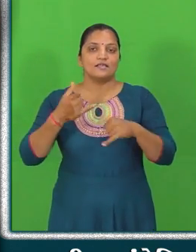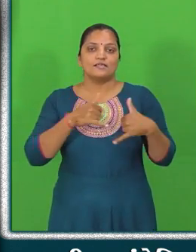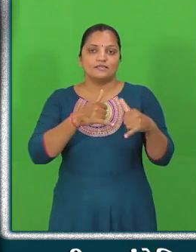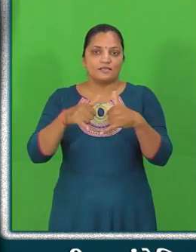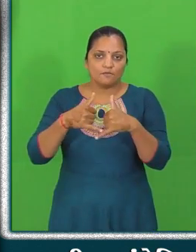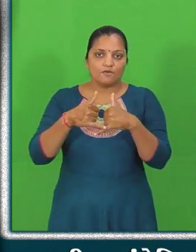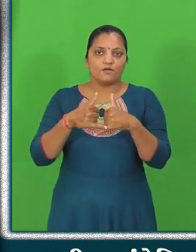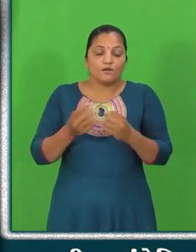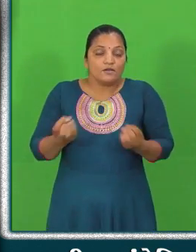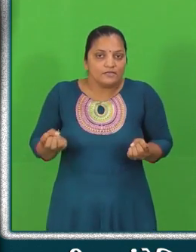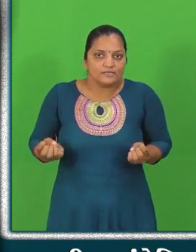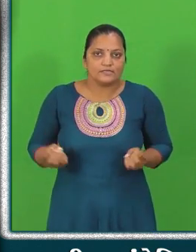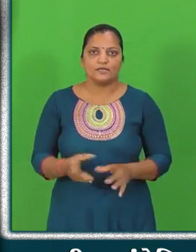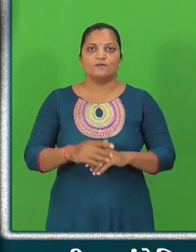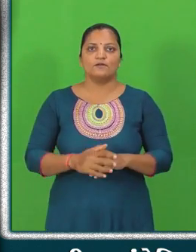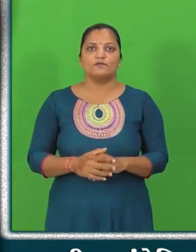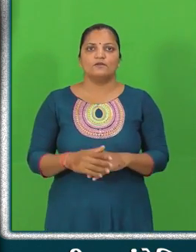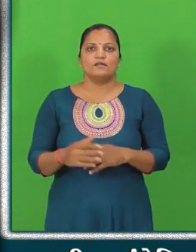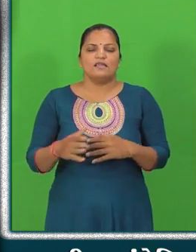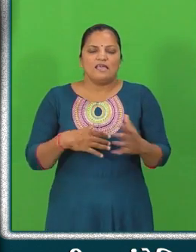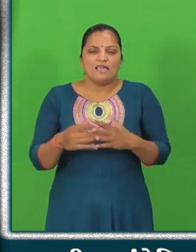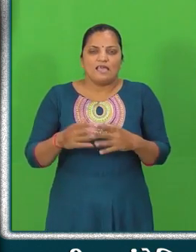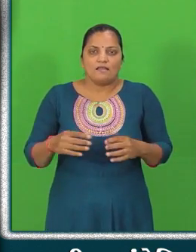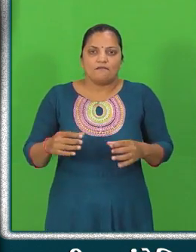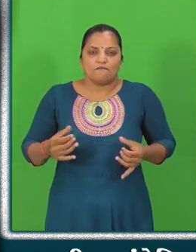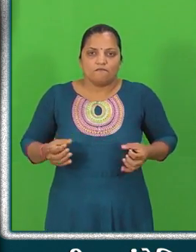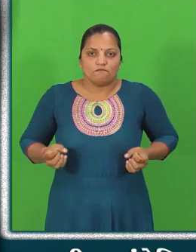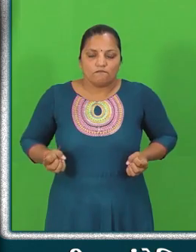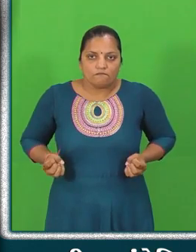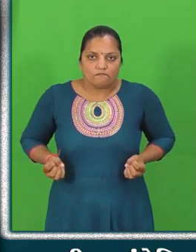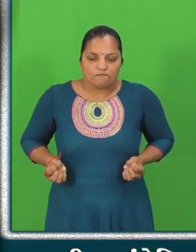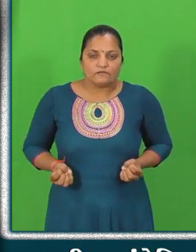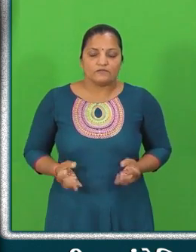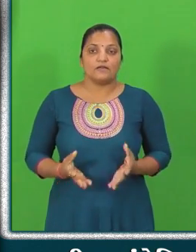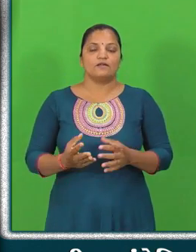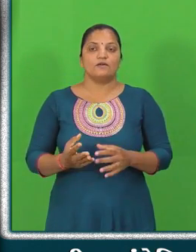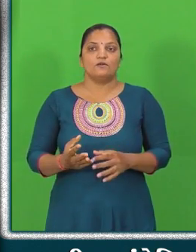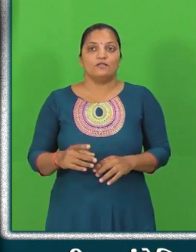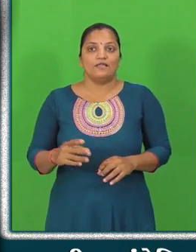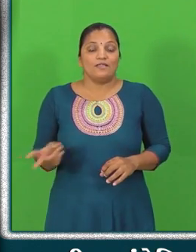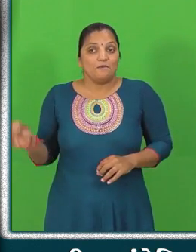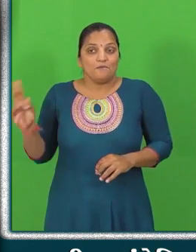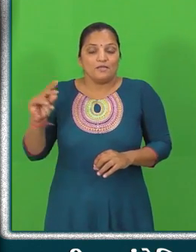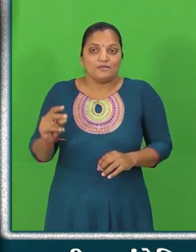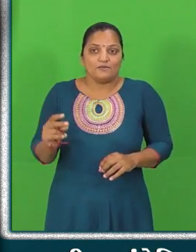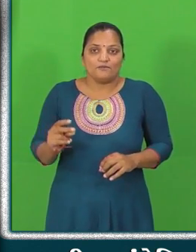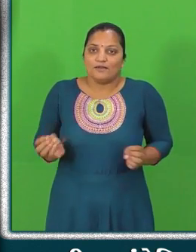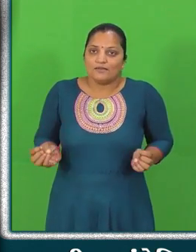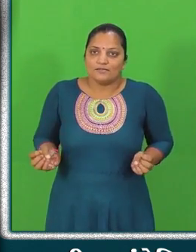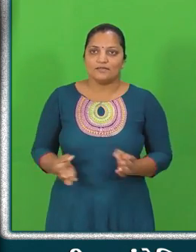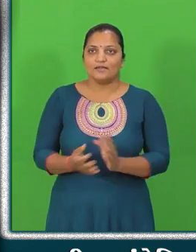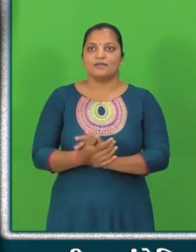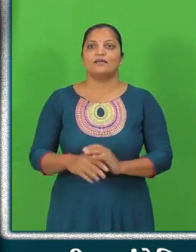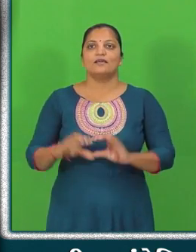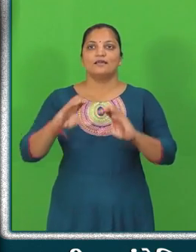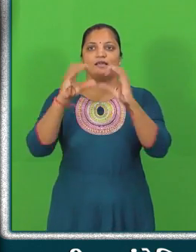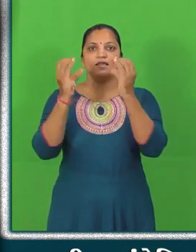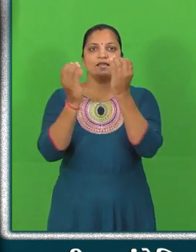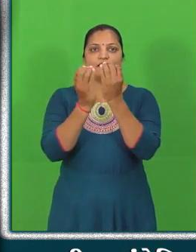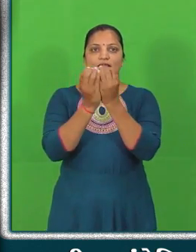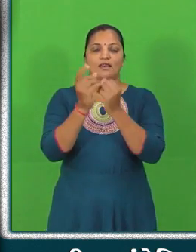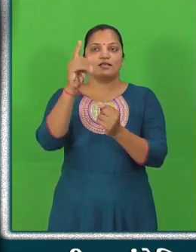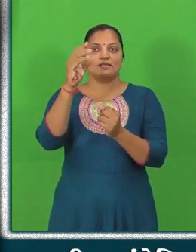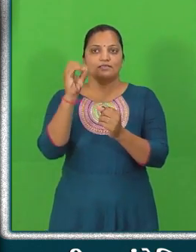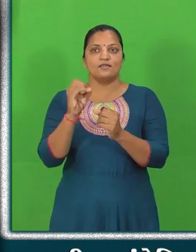करी अने विज्ञानना प्रयोगोनी अंदर जे प्रयोग कर्यो त्यांथी ज आपणे शरूआत करीए। फरी बधा हाजर छो भाग चार